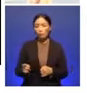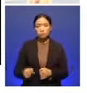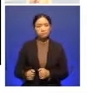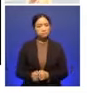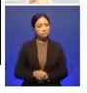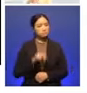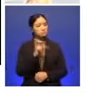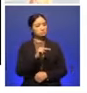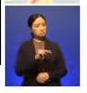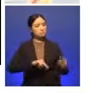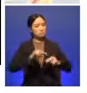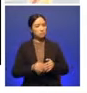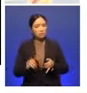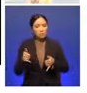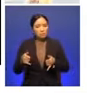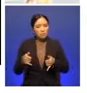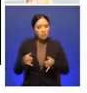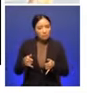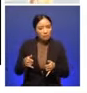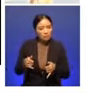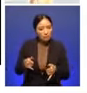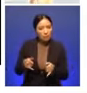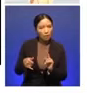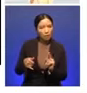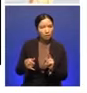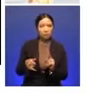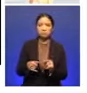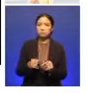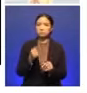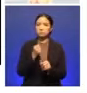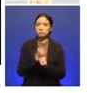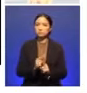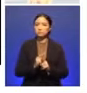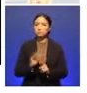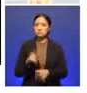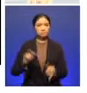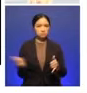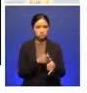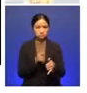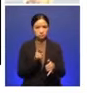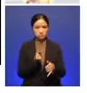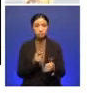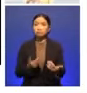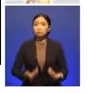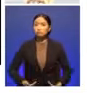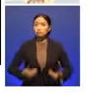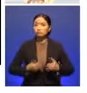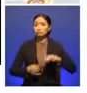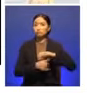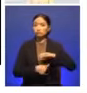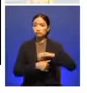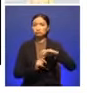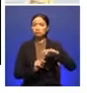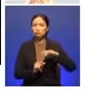หนนะคะแล้วถ้าใครฝ่าฝืนเนี่ยข้อที่สองก็คือว่ามันก็จะต้องถูกลงโทษเพราะฉะนั้นชีวิตในเรือนจำเนี่ย